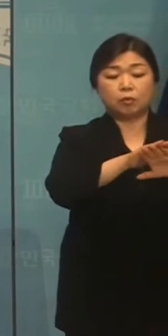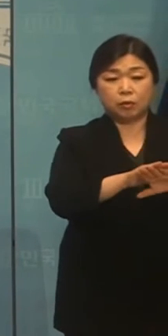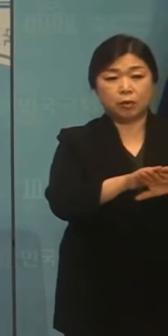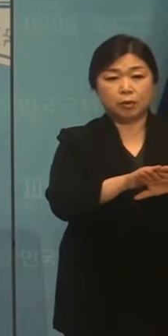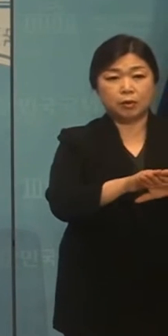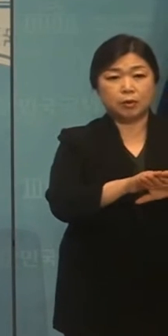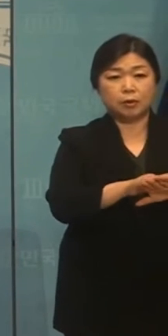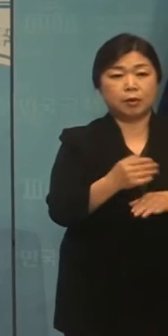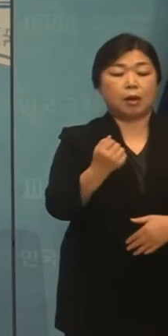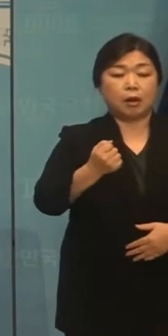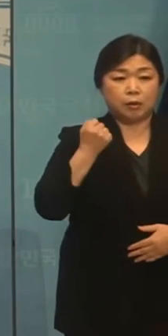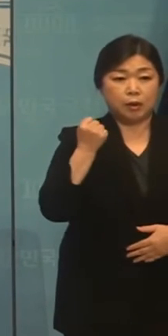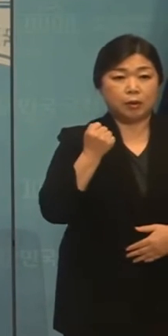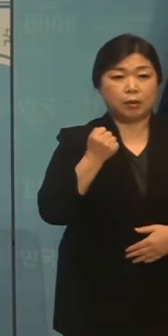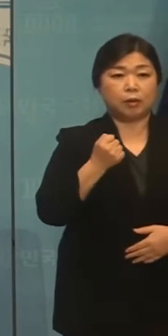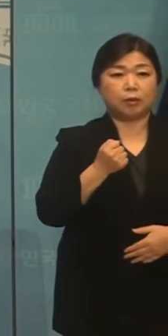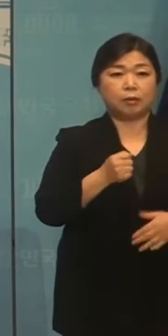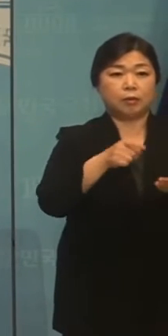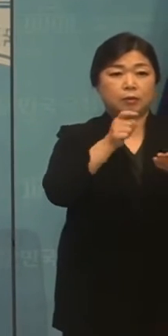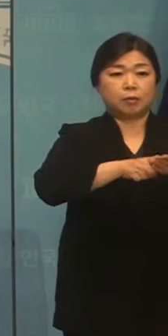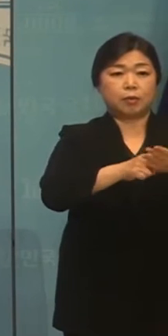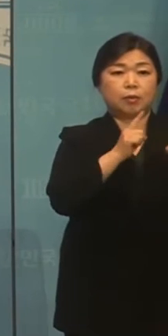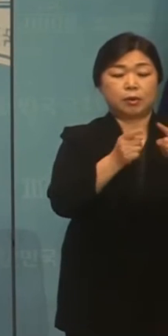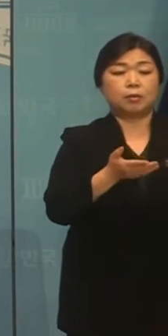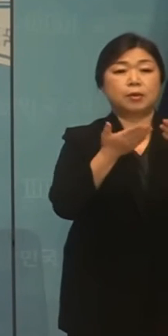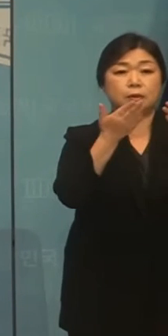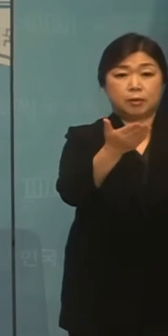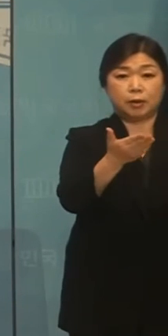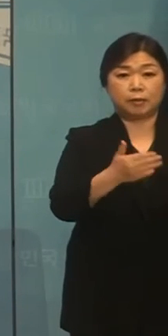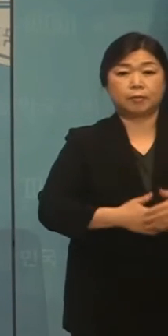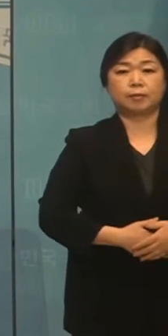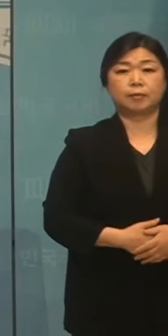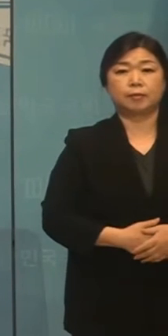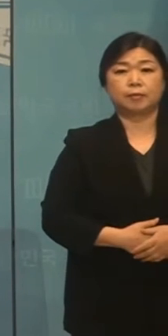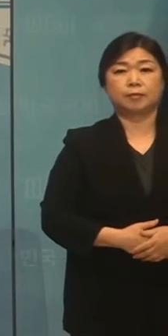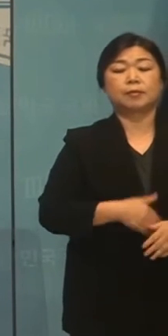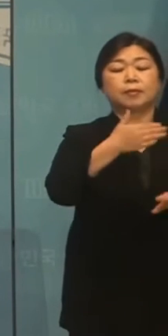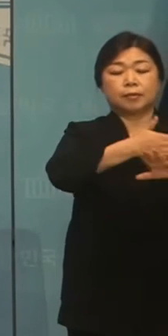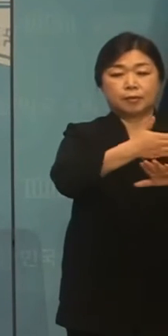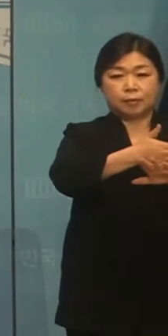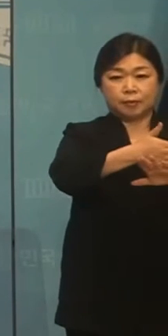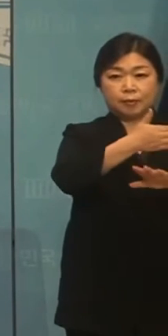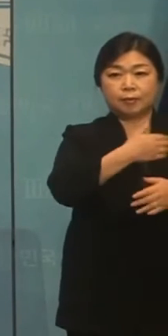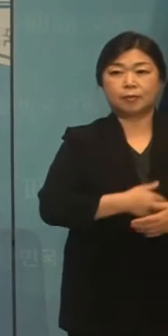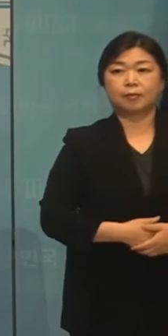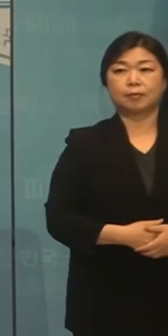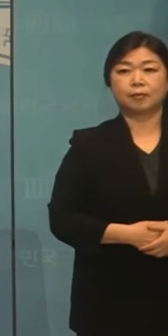강력하게 촉구합니다. 감사합니다.